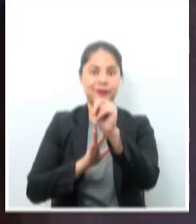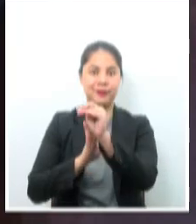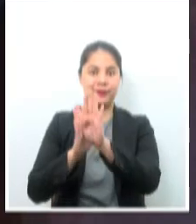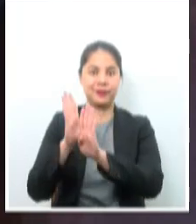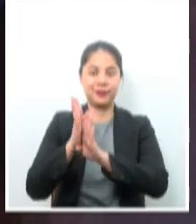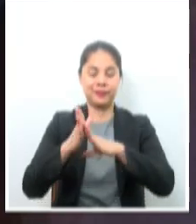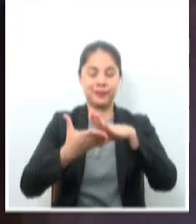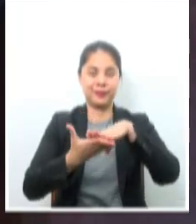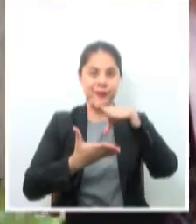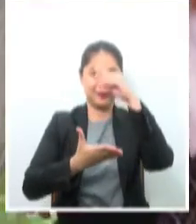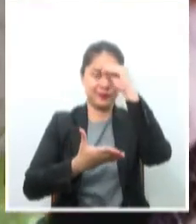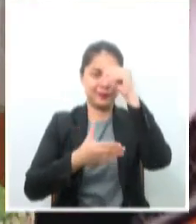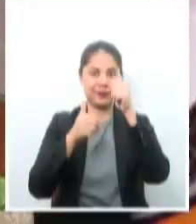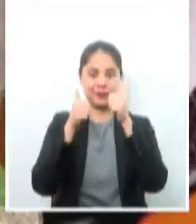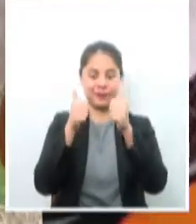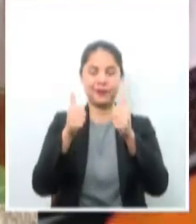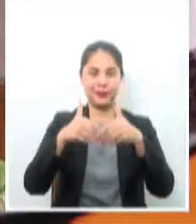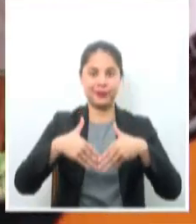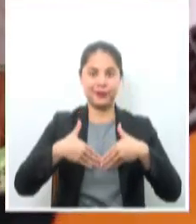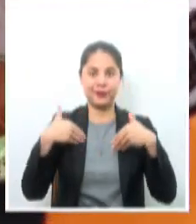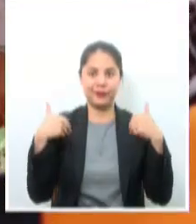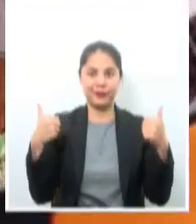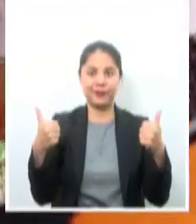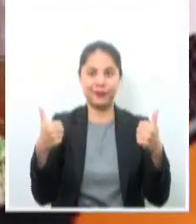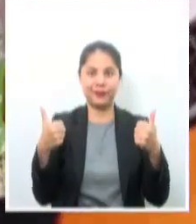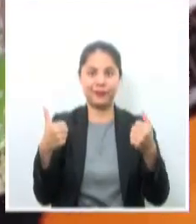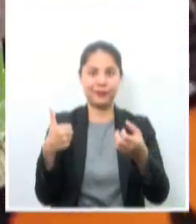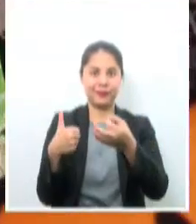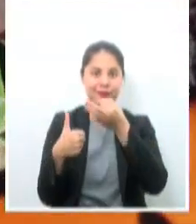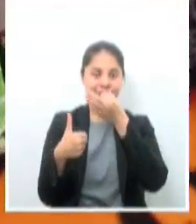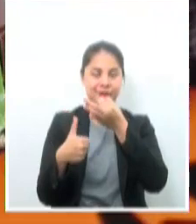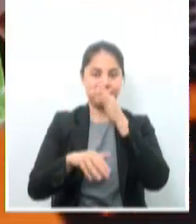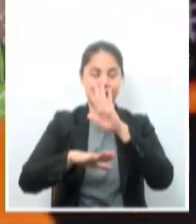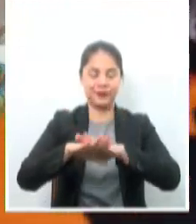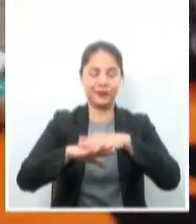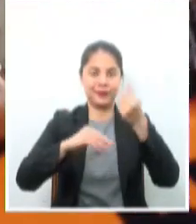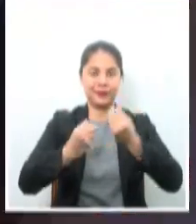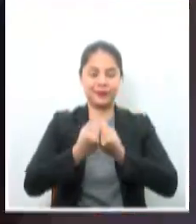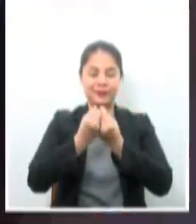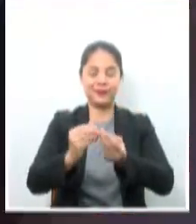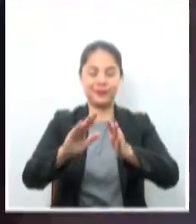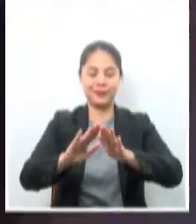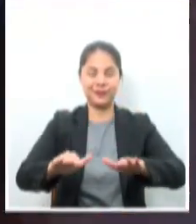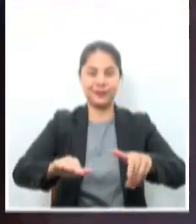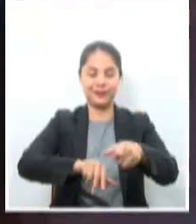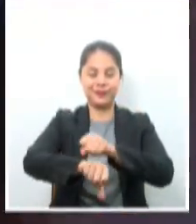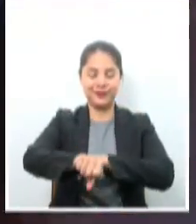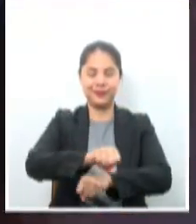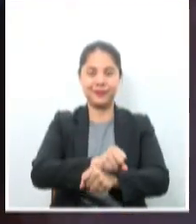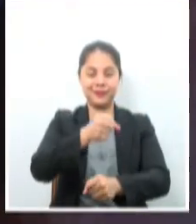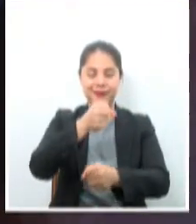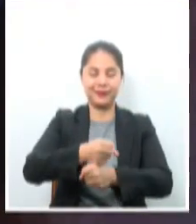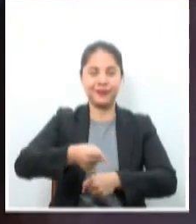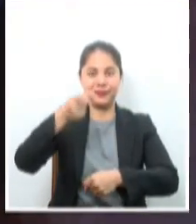ดีมีความสุขแล้วก็ทักษะอาชีพในการให้นักเรียนได้ลงปฏิบัติจริงภายใต้แนว